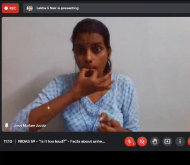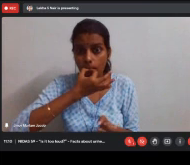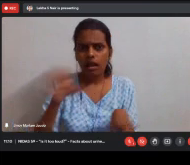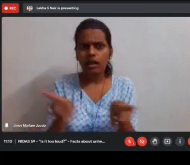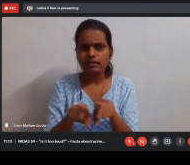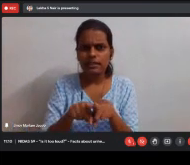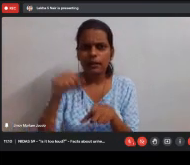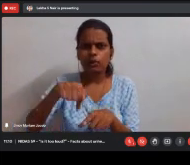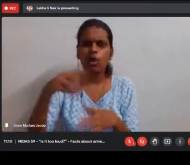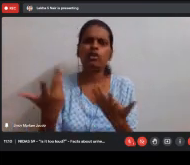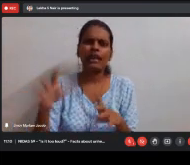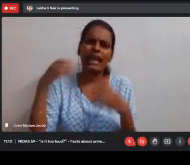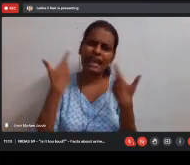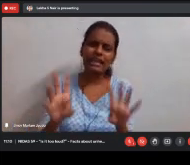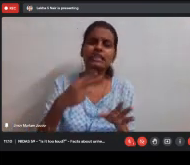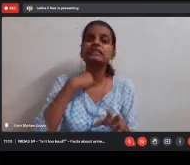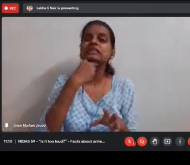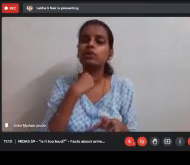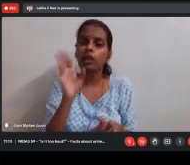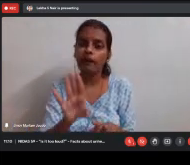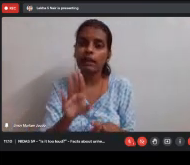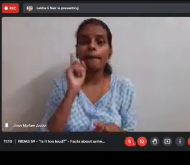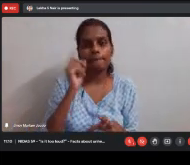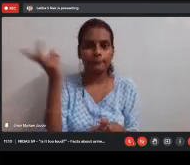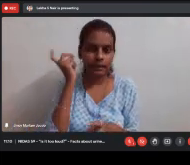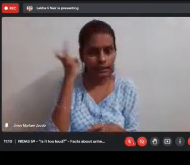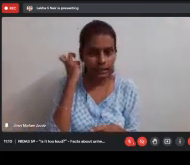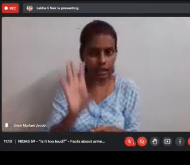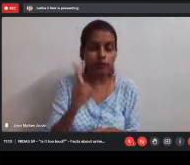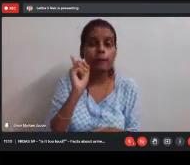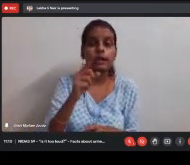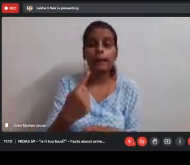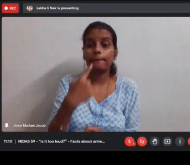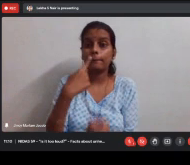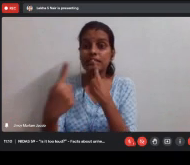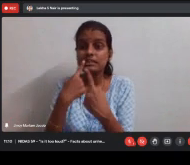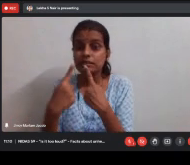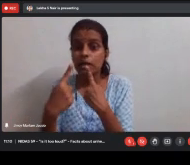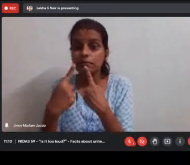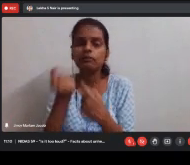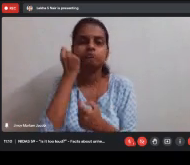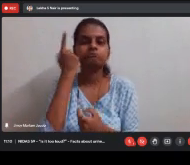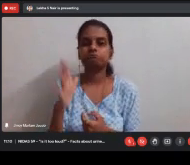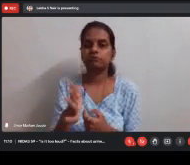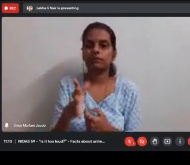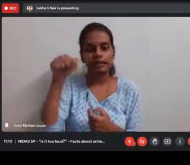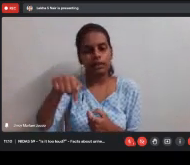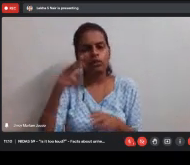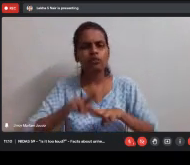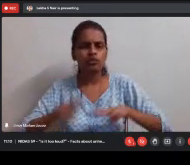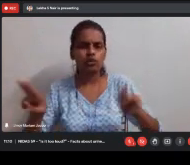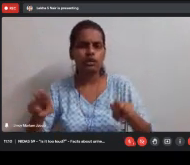ബുദ്ധിമുട്ടില്ല, അങ്ങനെ പറയുന്ന ഒരു വ്യക്തിക്ക് ഹൈ ഫ്രീക്വൻസിക്ക് ആയിരിക്കും കേൾവിക്കുറവ് കൂടുതൽ. അല്ലെങ്കിൽ കുട്ടികളുടെ ശബ്ദം കേൾക്കാൻ ബുദ്ധിമുട്ടാണ്, അല്ലെങ്കിൽ എനിക്ക്